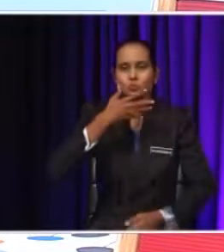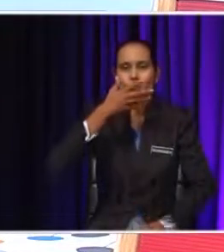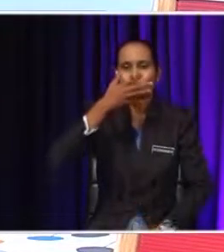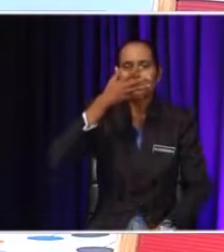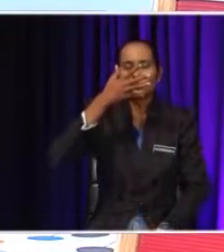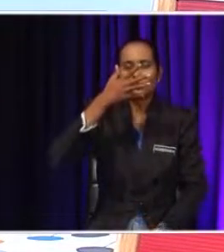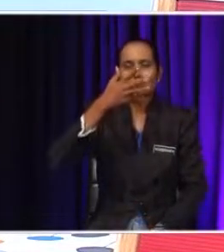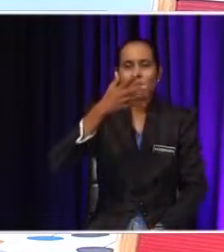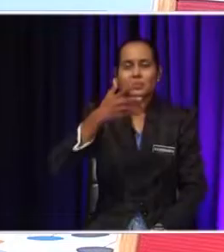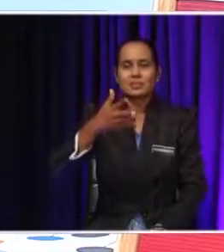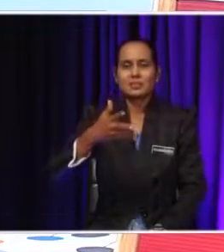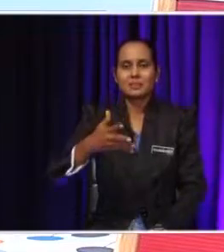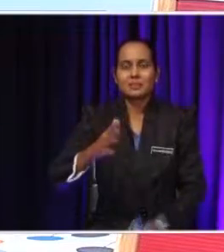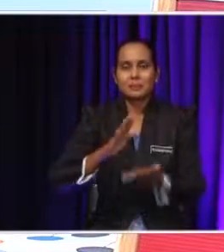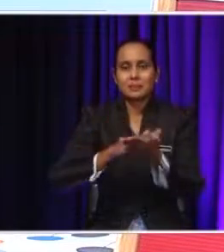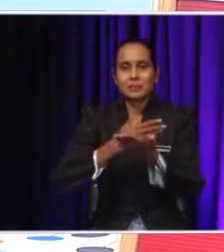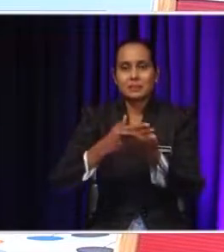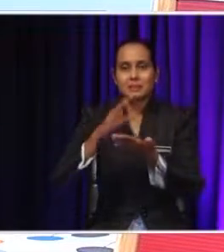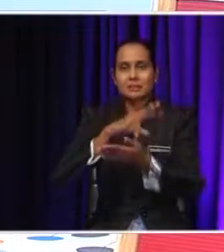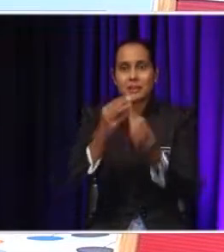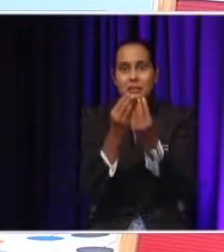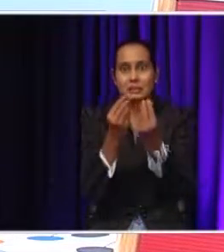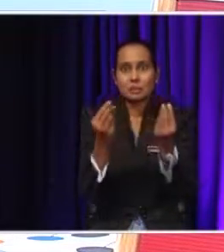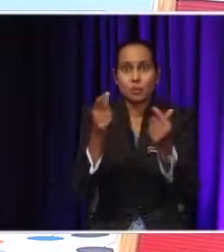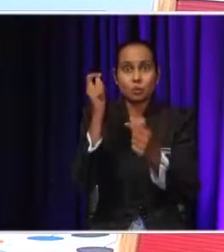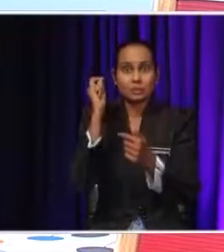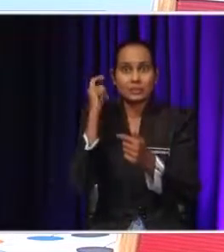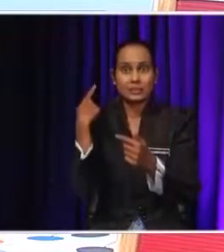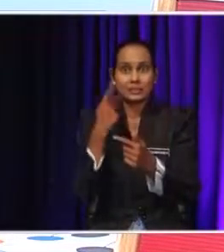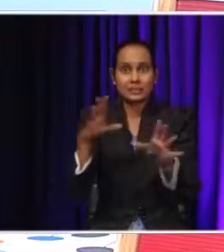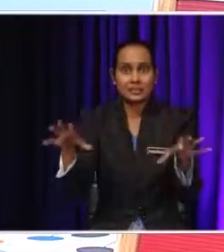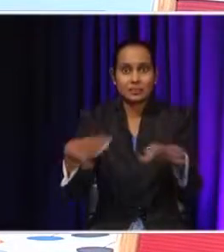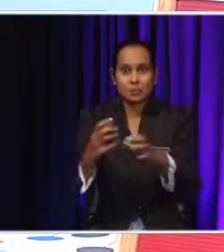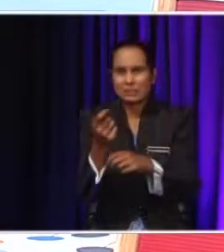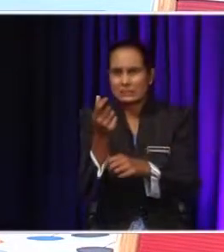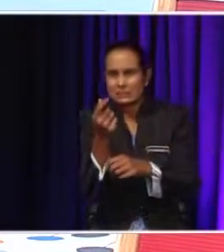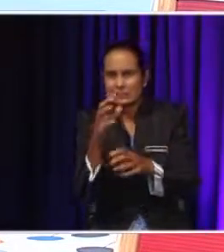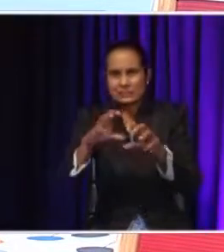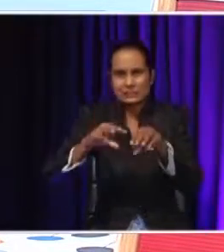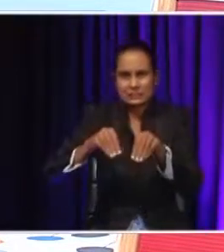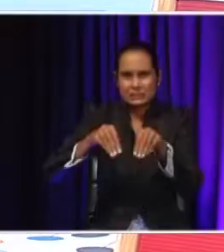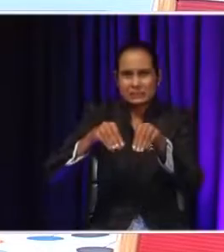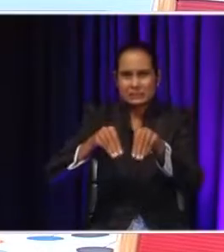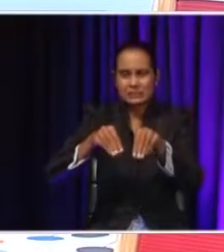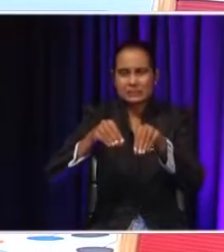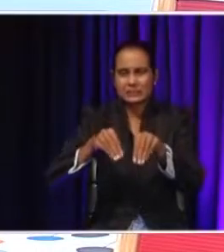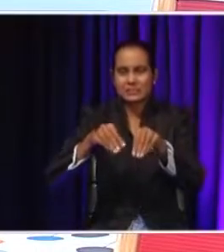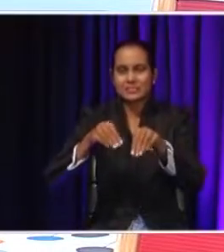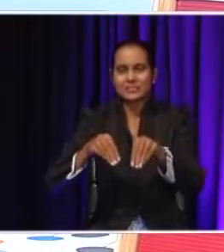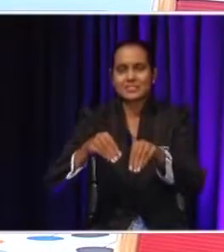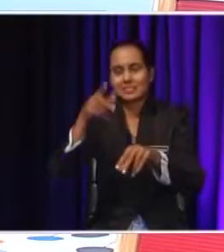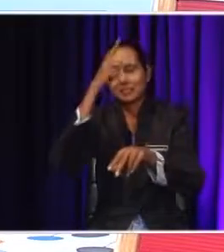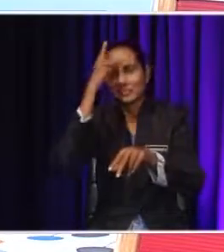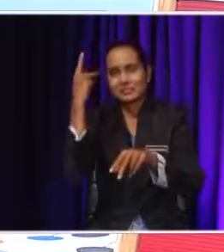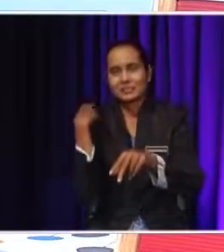mentega dan juga tepung sebentar tadi yang kita ada buat sedikit orang kata uli di ujung jari karena